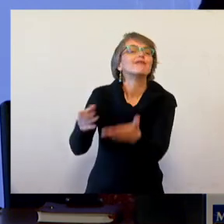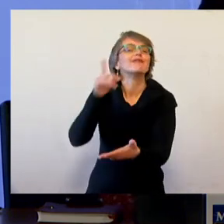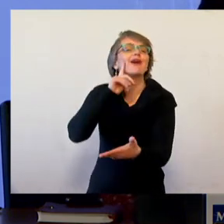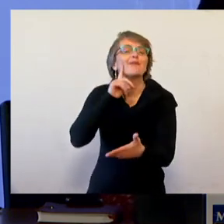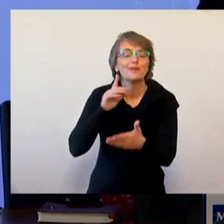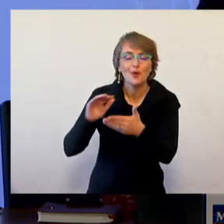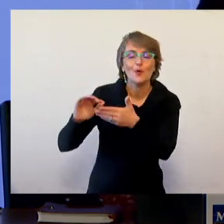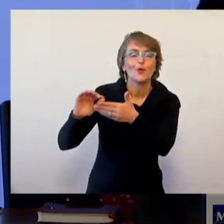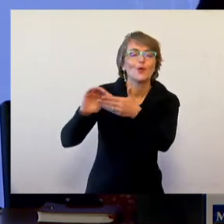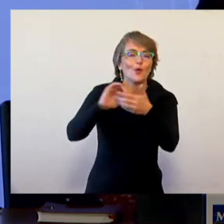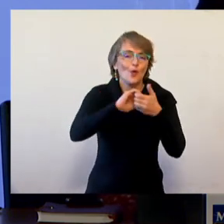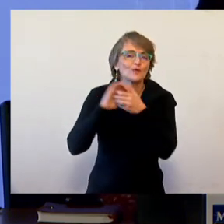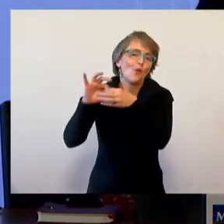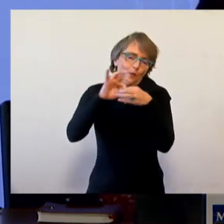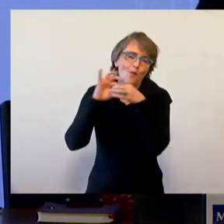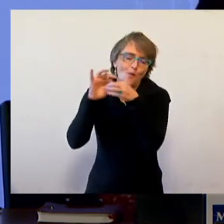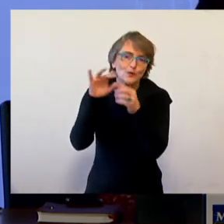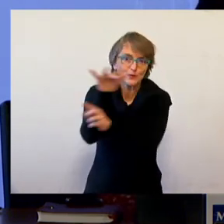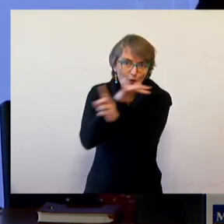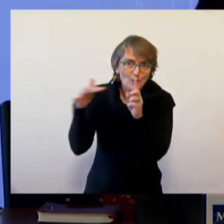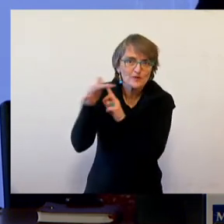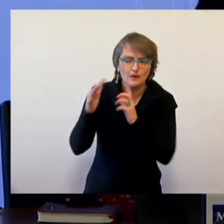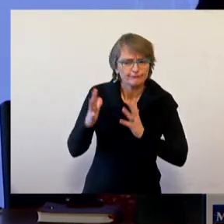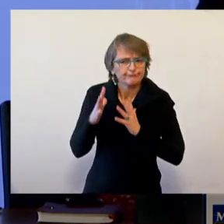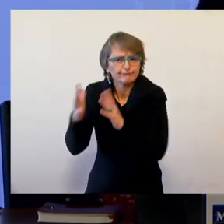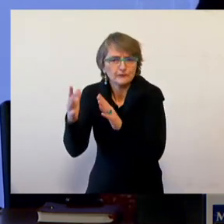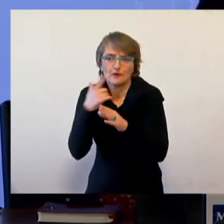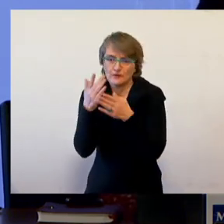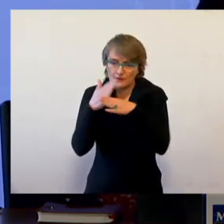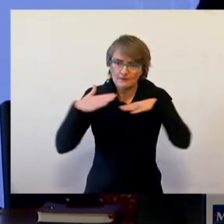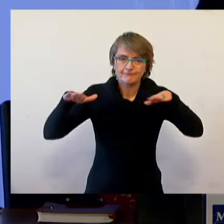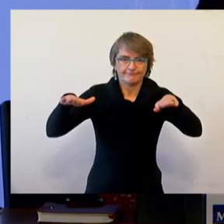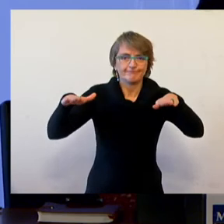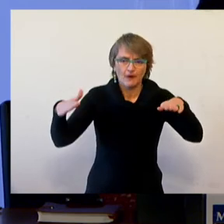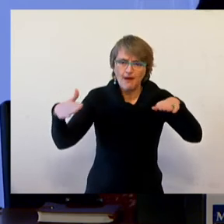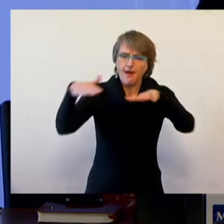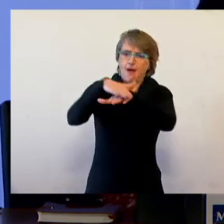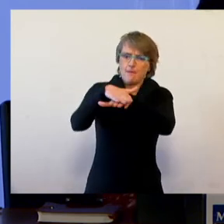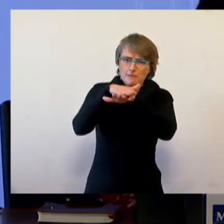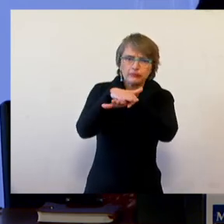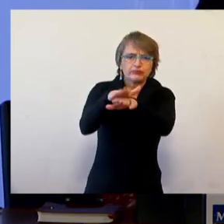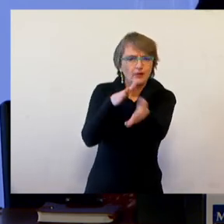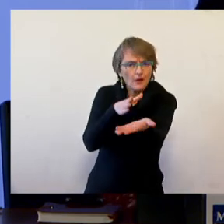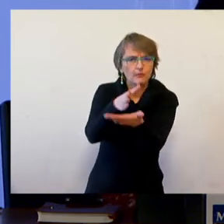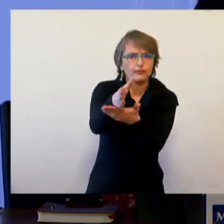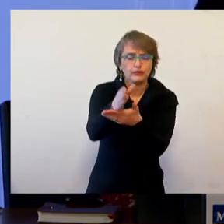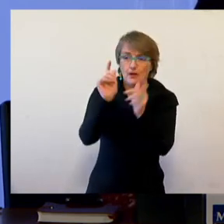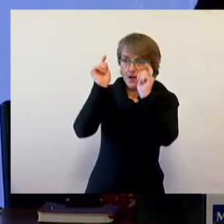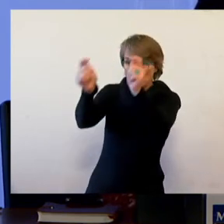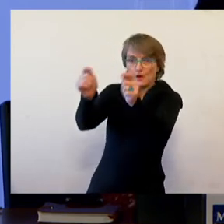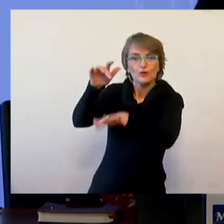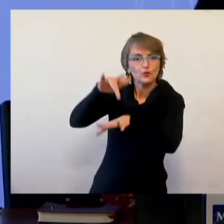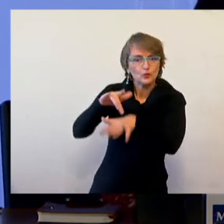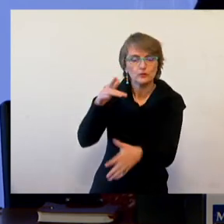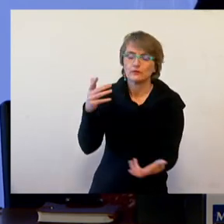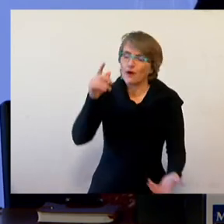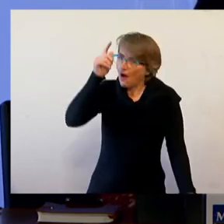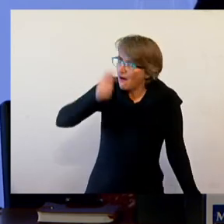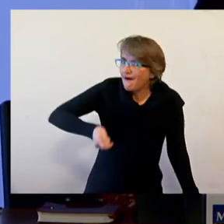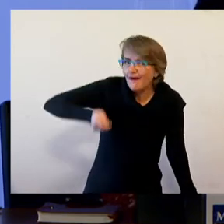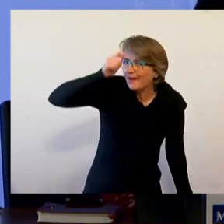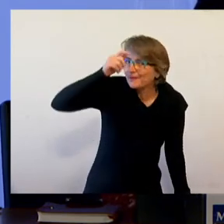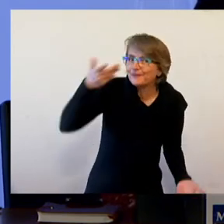laquelle elle s'implique et de recevoir le titre de docteur, ça mérite d'être salué. Et je pense que vous